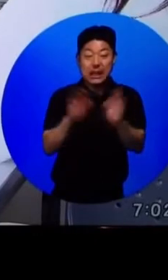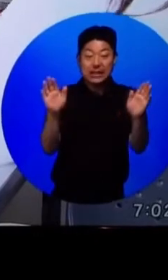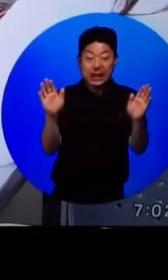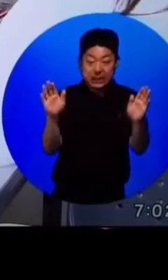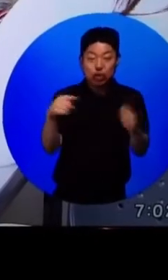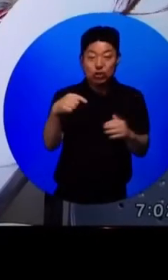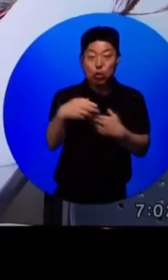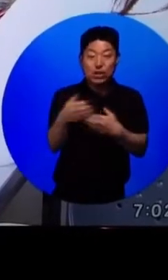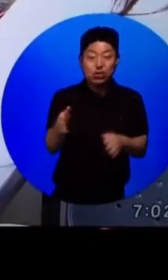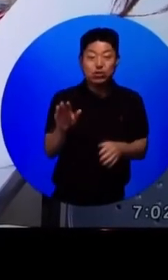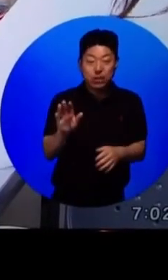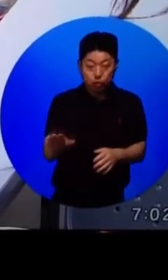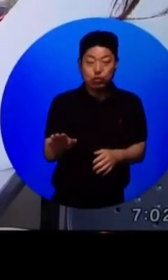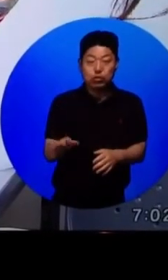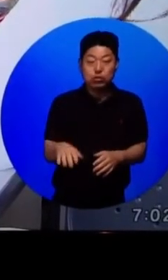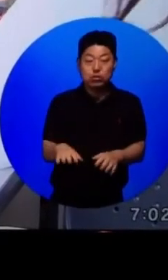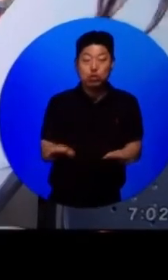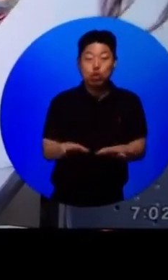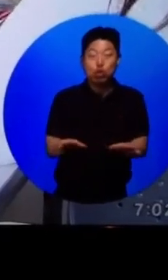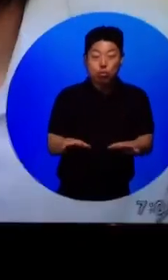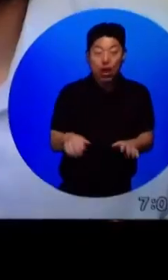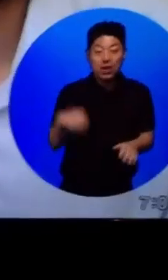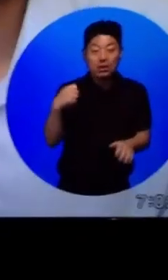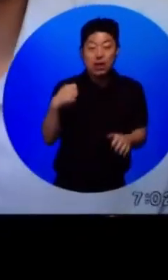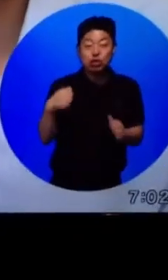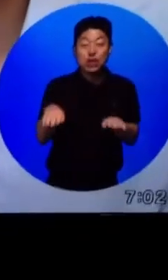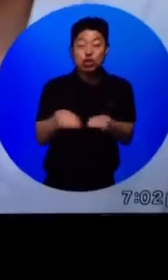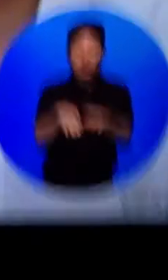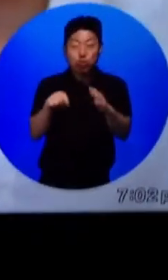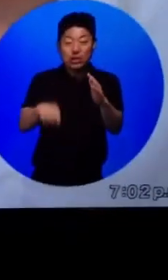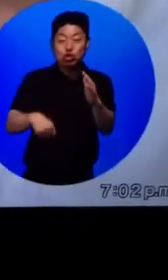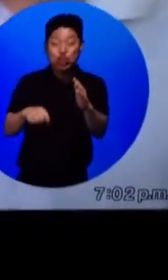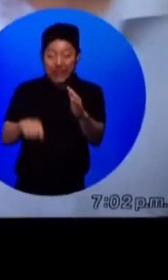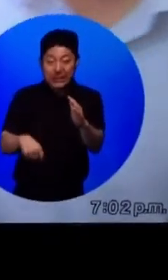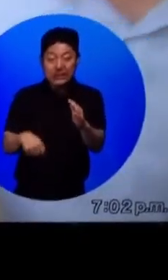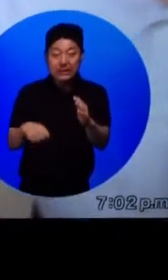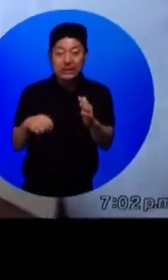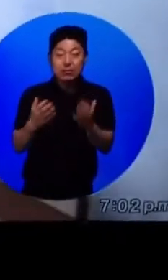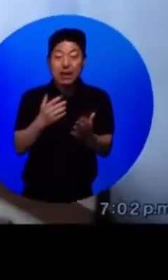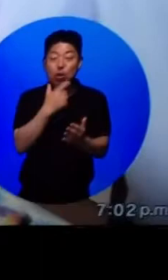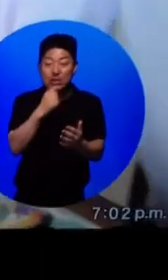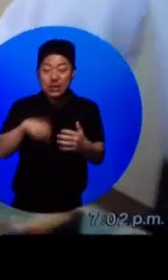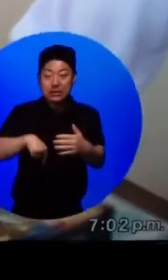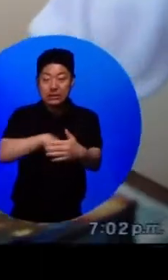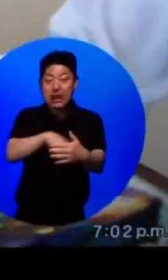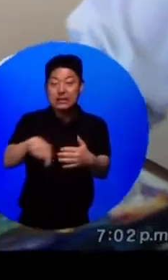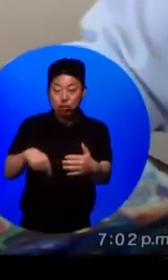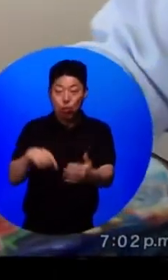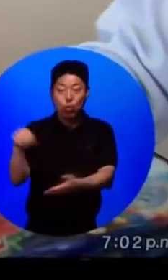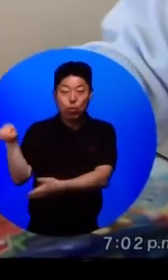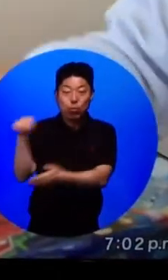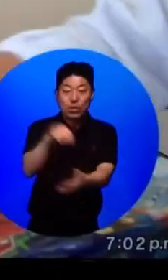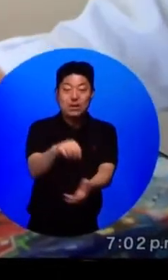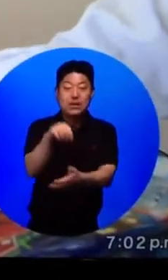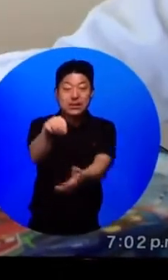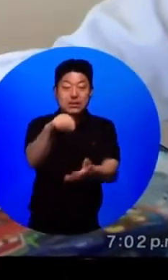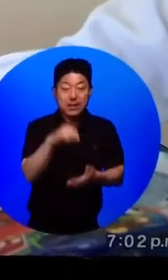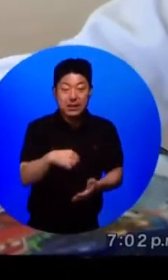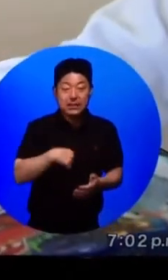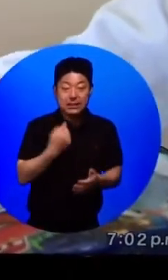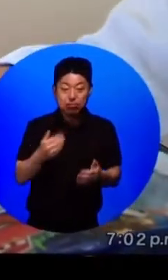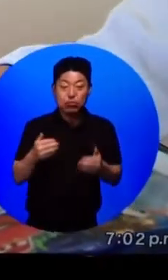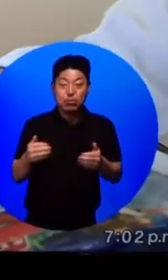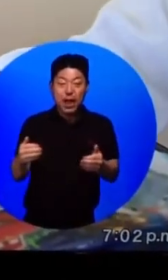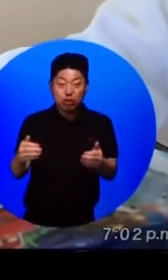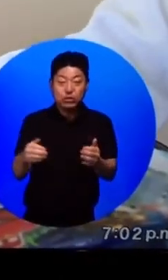小学生から高校生を対象に開催している教室です。子どもたちは夏休みの宿題や